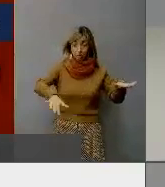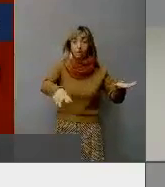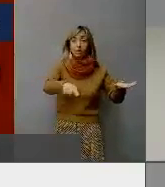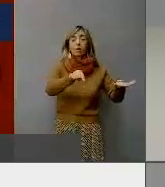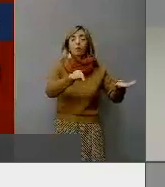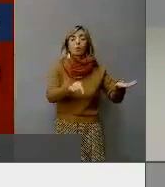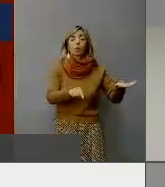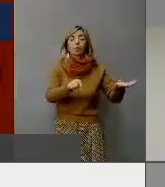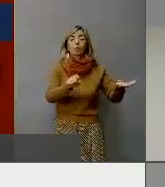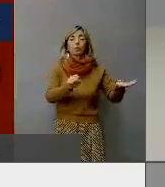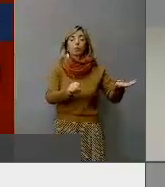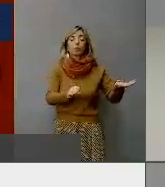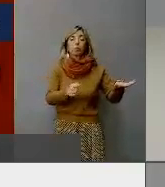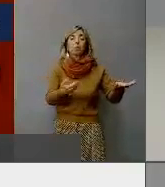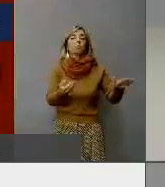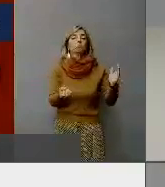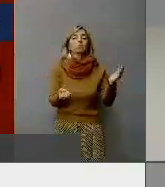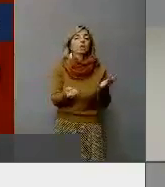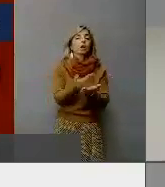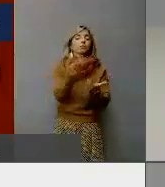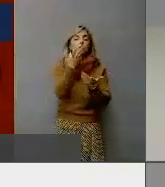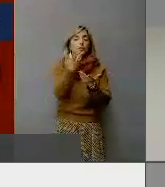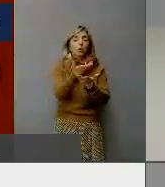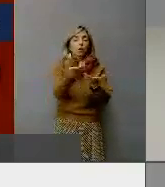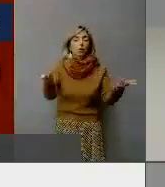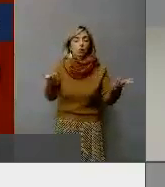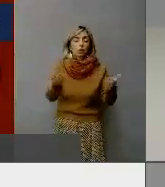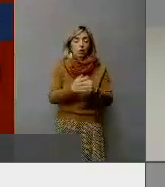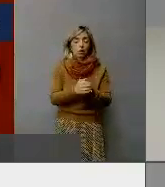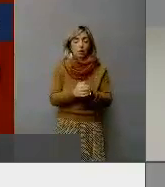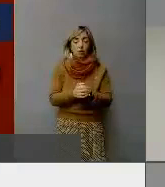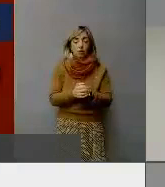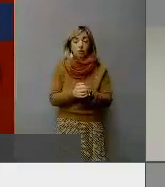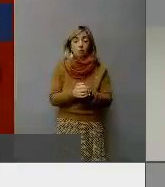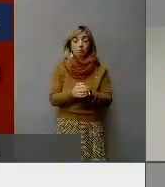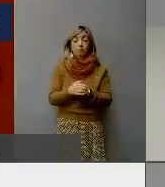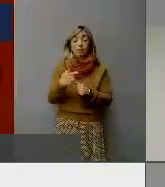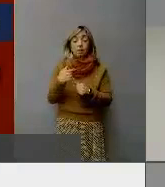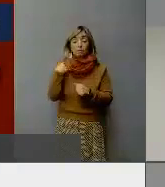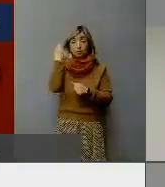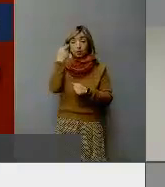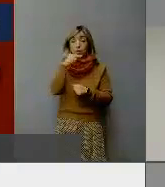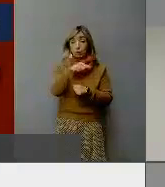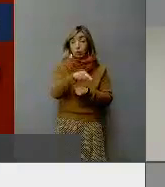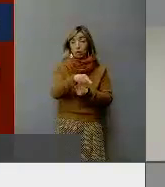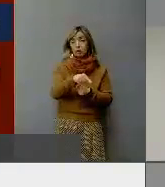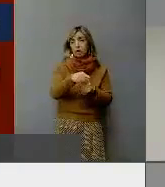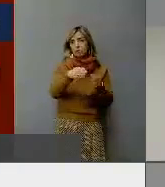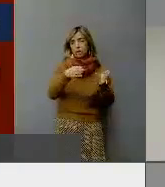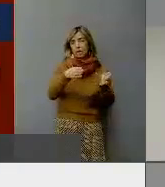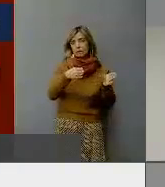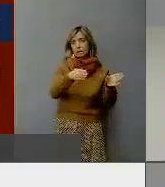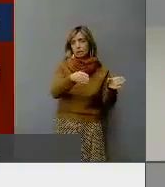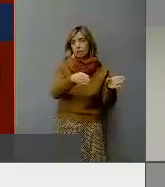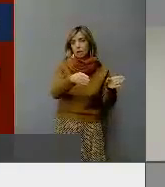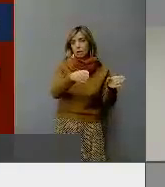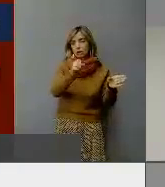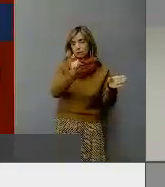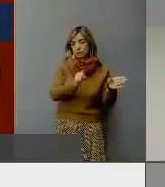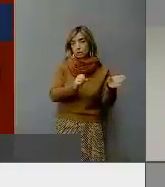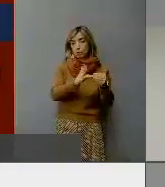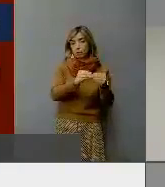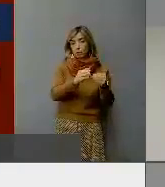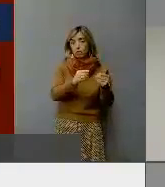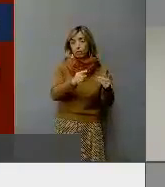si riterrà più opportuno e credo che questa possa essere alla strada e che si possa attivare in